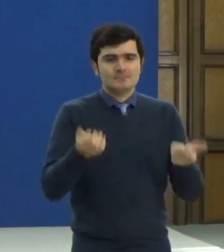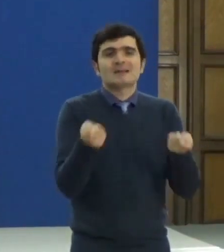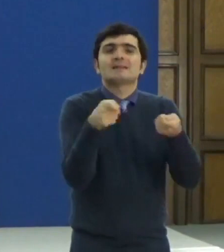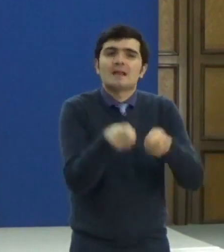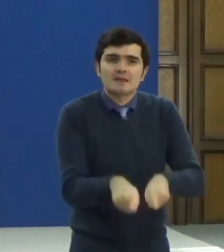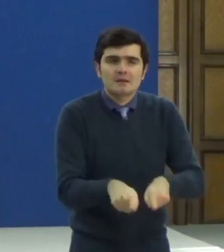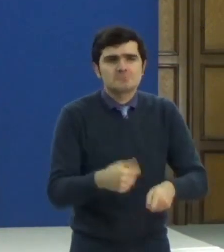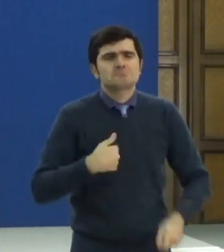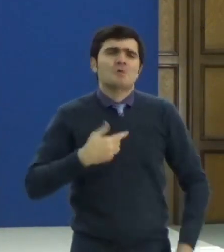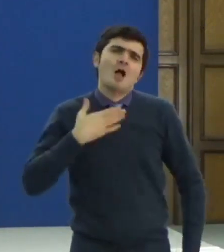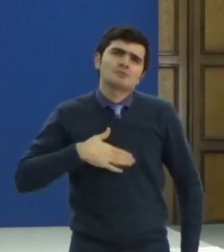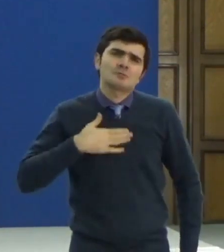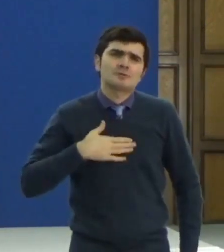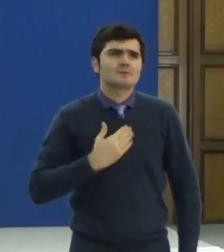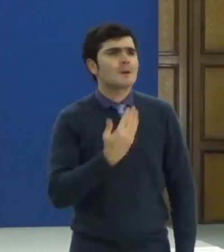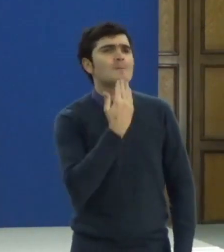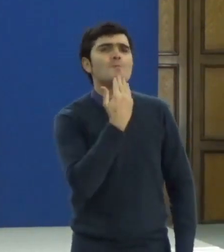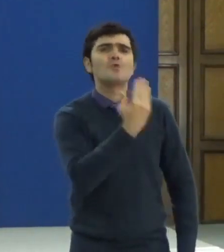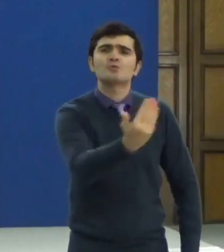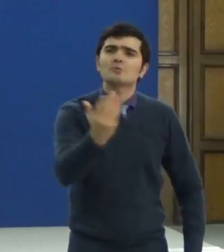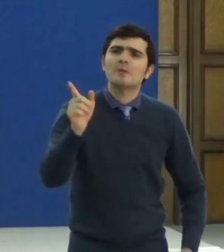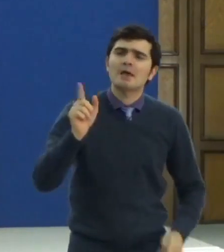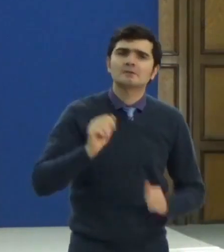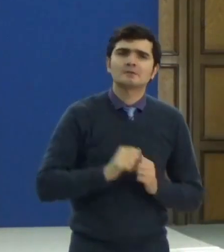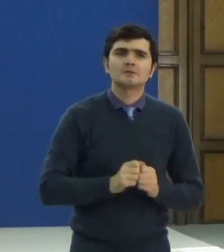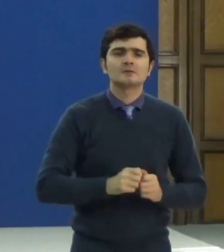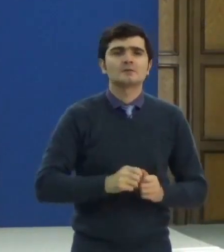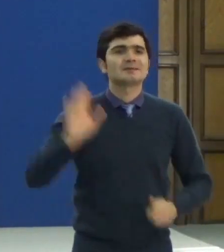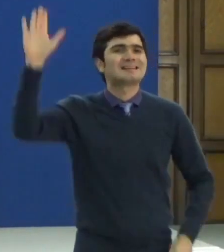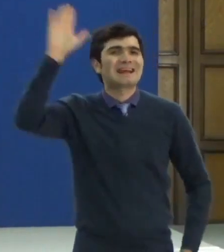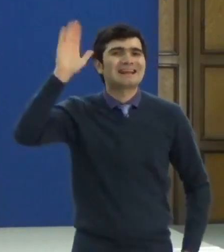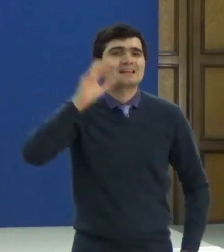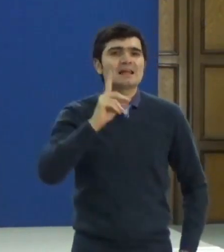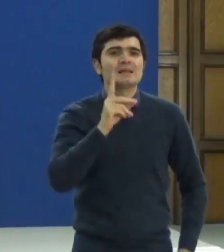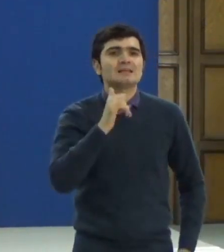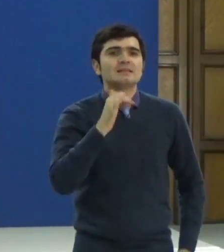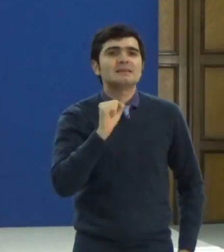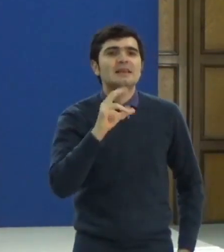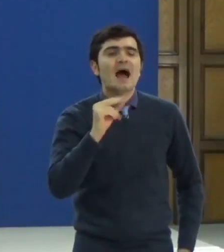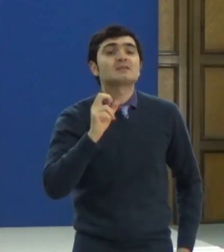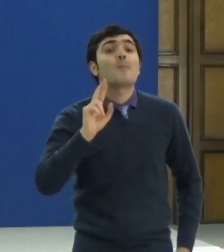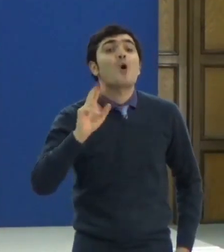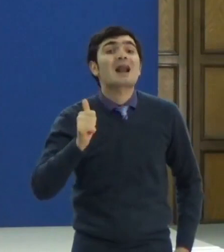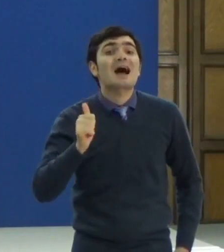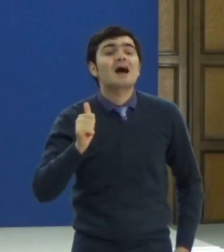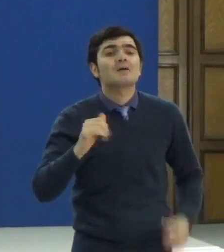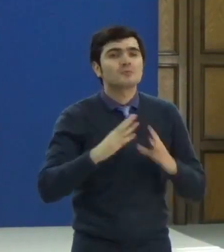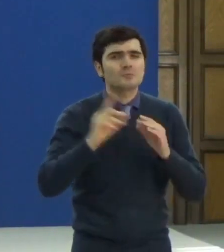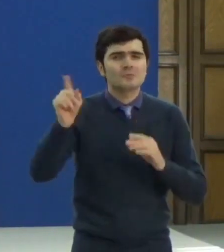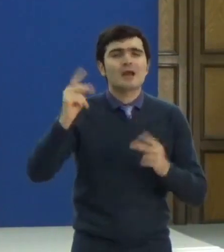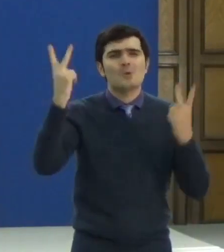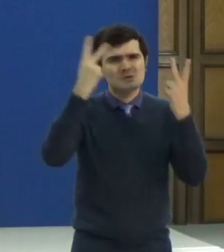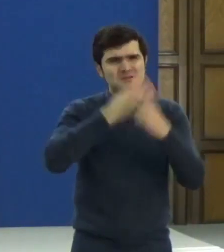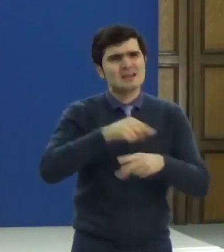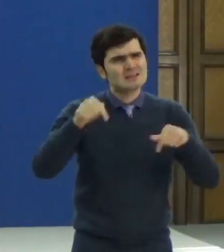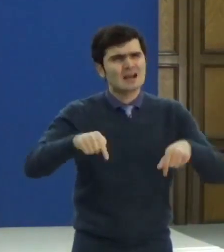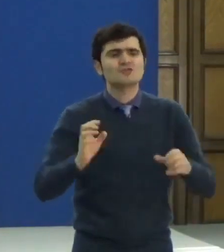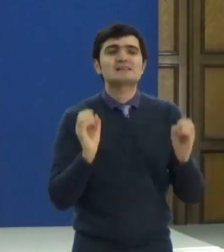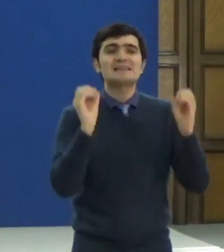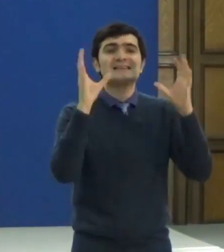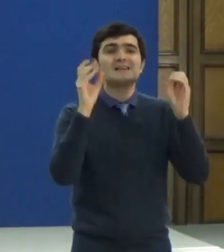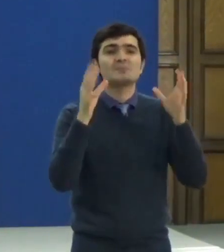încheiere, aș dori să le mulțumesc celor din diaspora pentru că au înțeles că aceste sărbători la